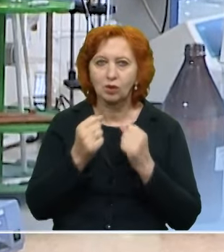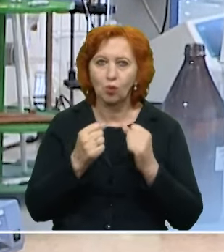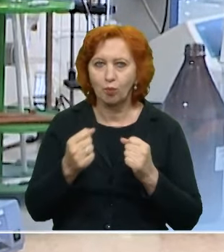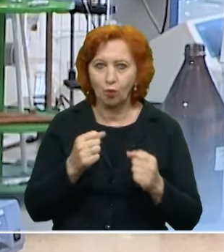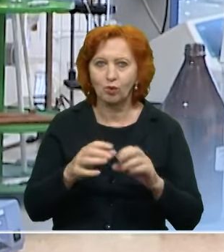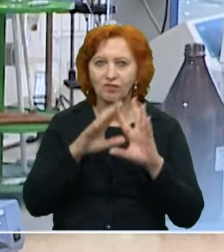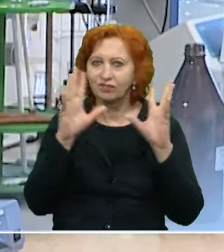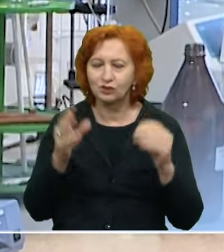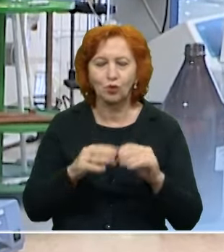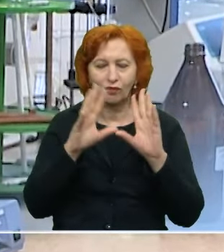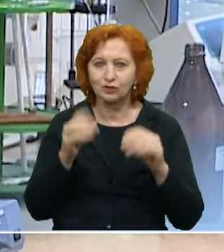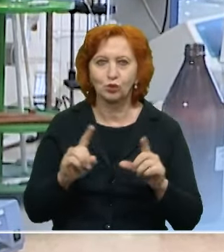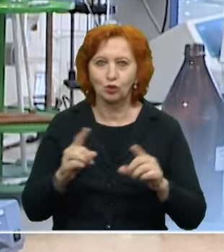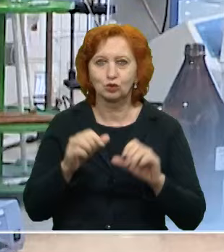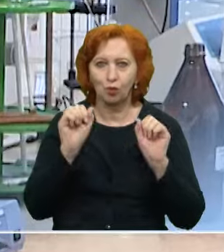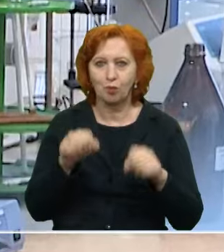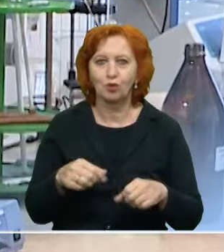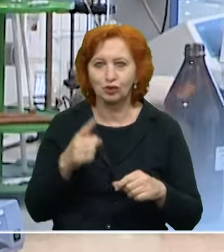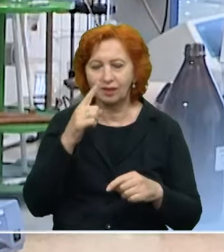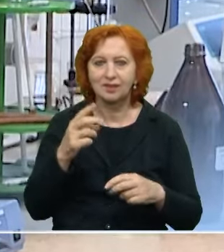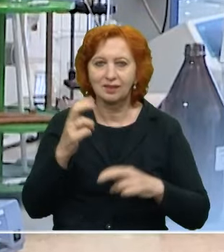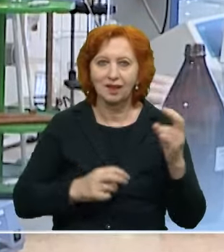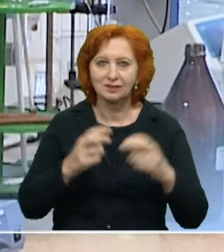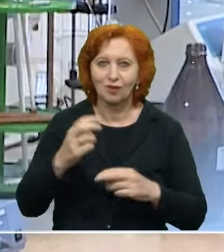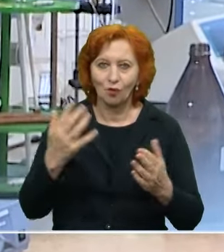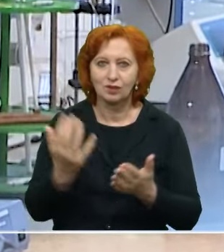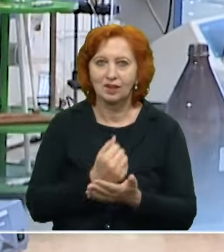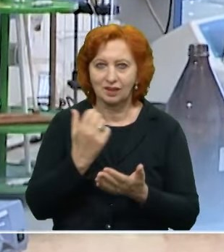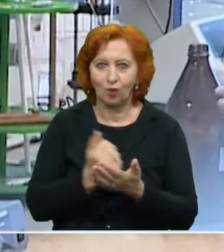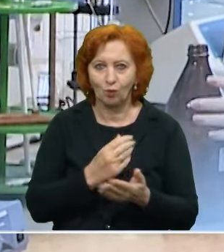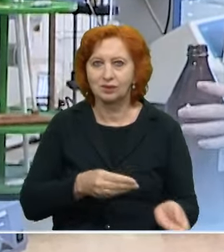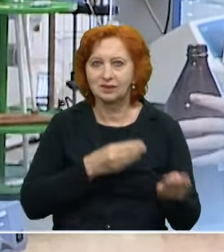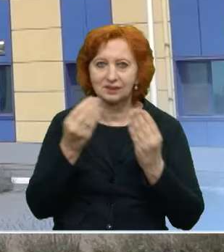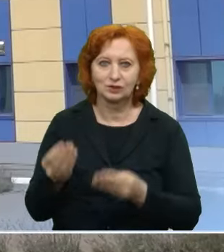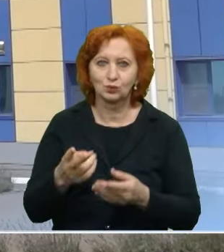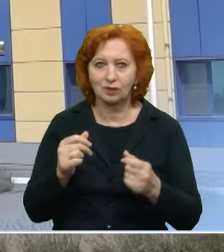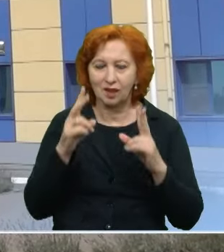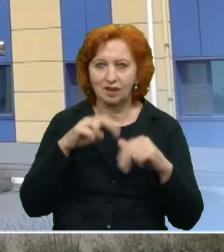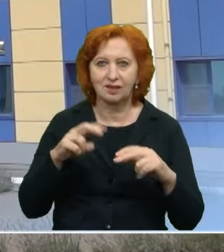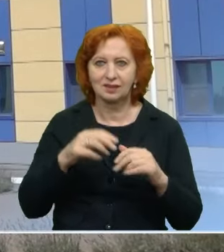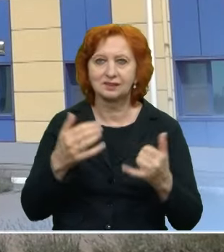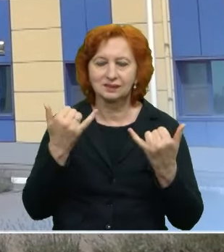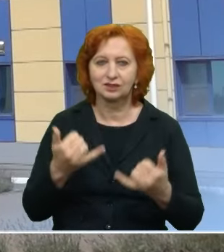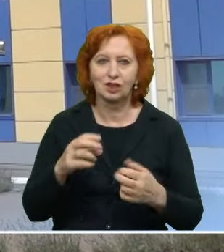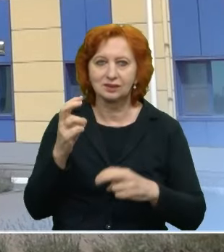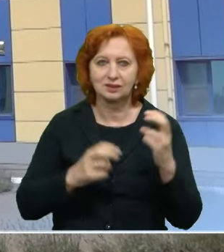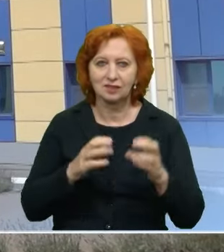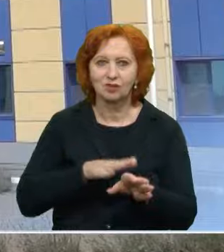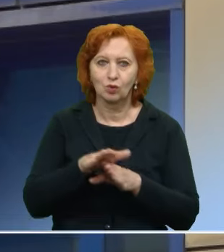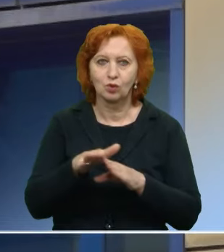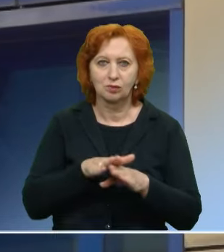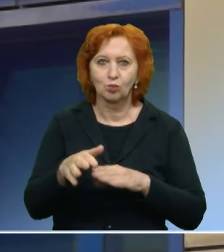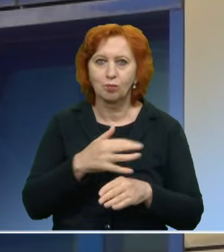и все, что на заводе находят, к нам тоже несут на анализ. Сейчас на заводе реализуют не